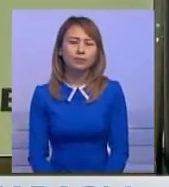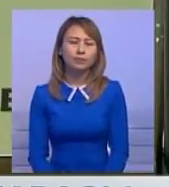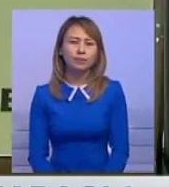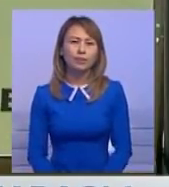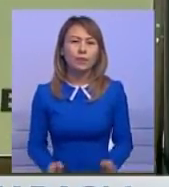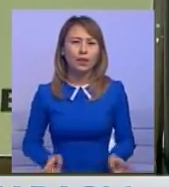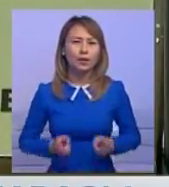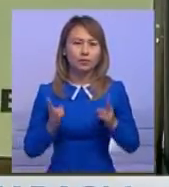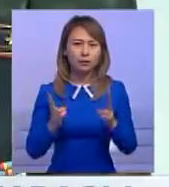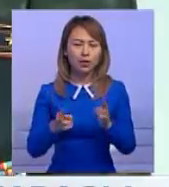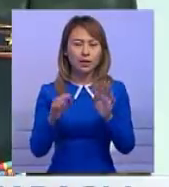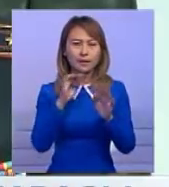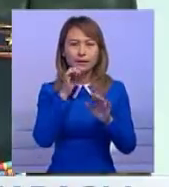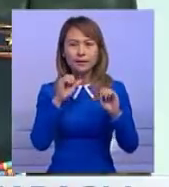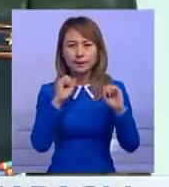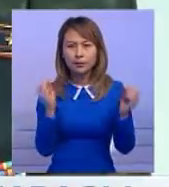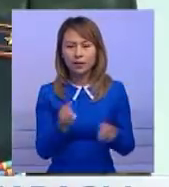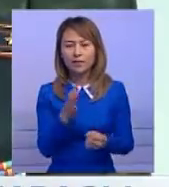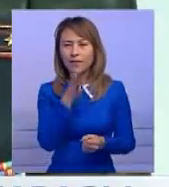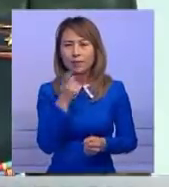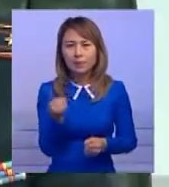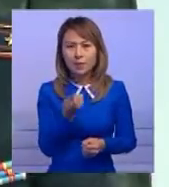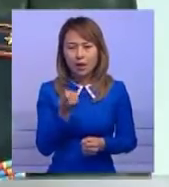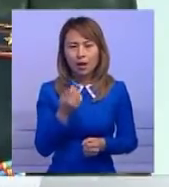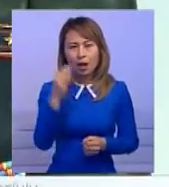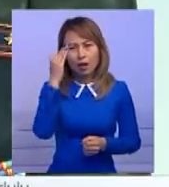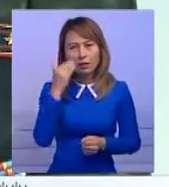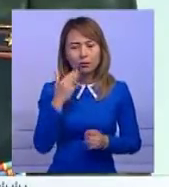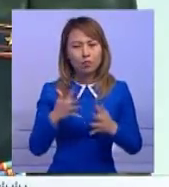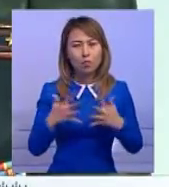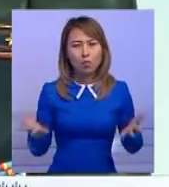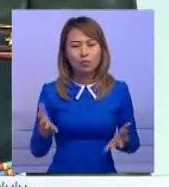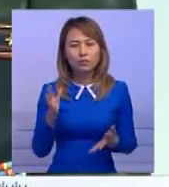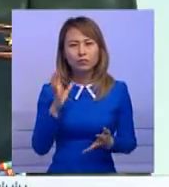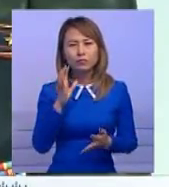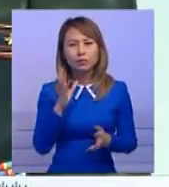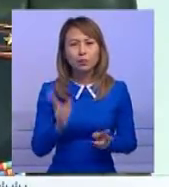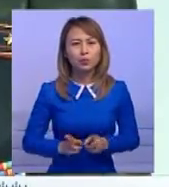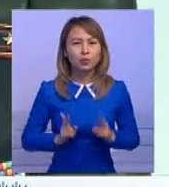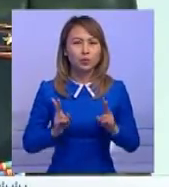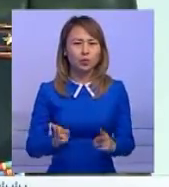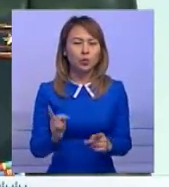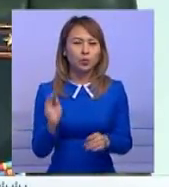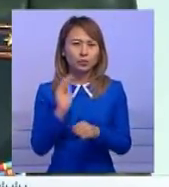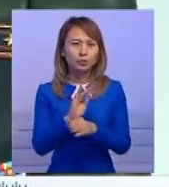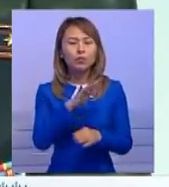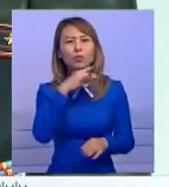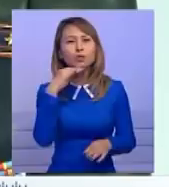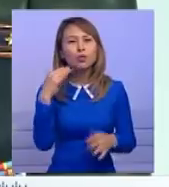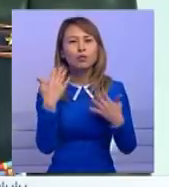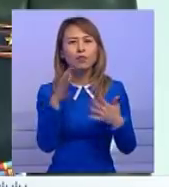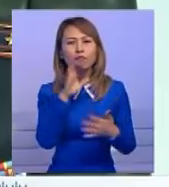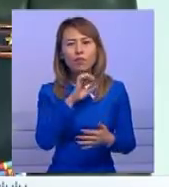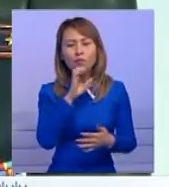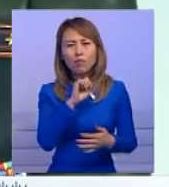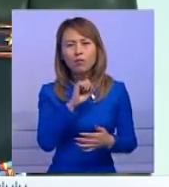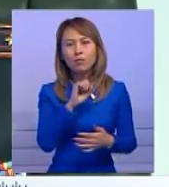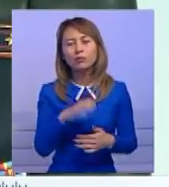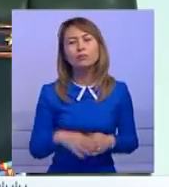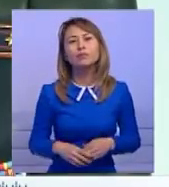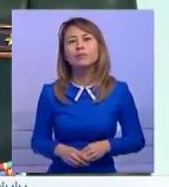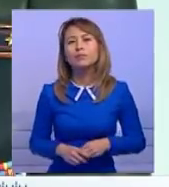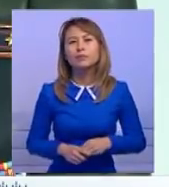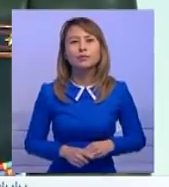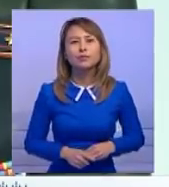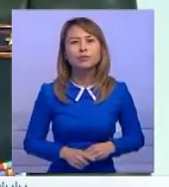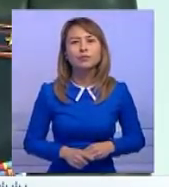Қылмыстар қыстың күні азғантайдан жаздың күндері қылмыстар тіркеледі. Жаңағыдай көбінесе жаңа